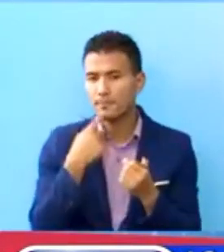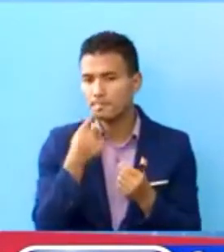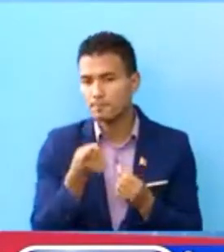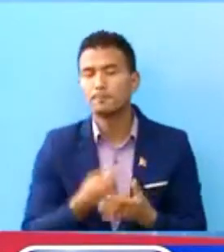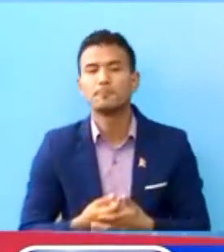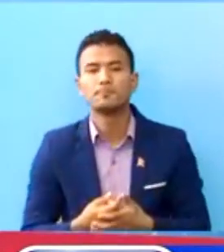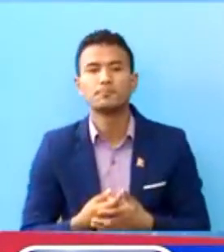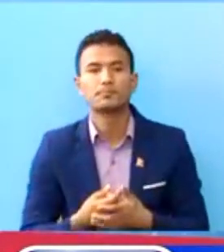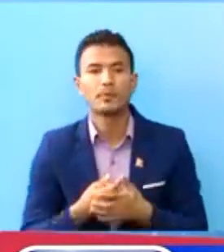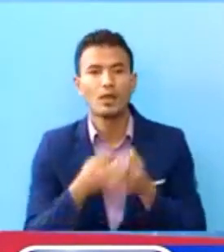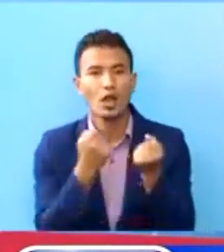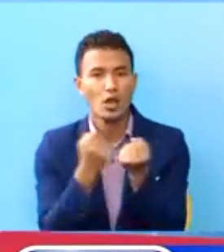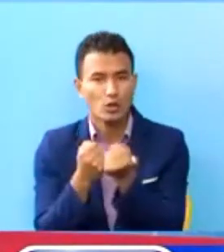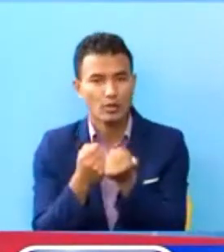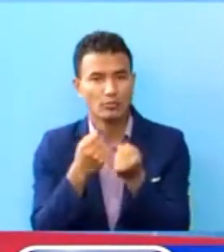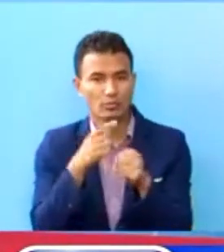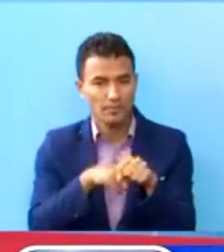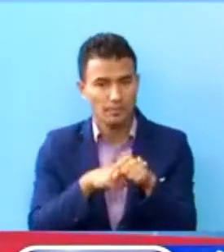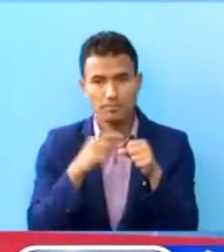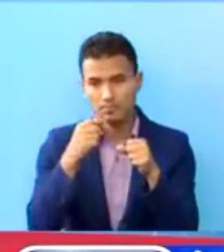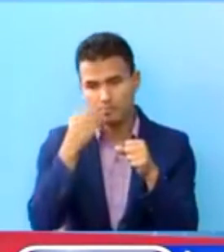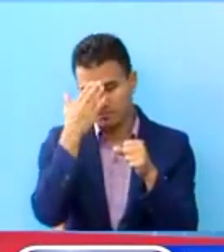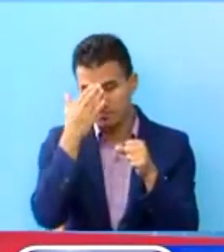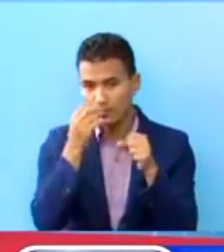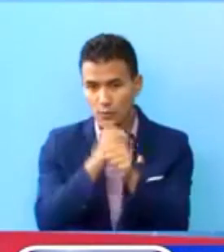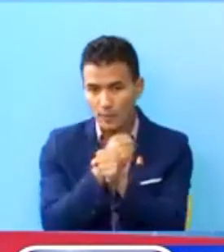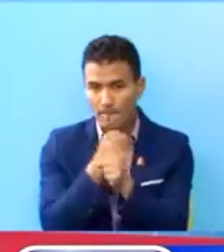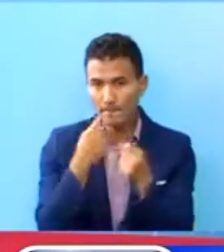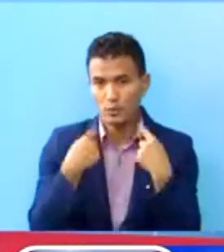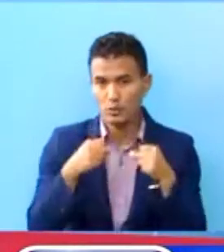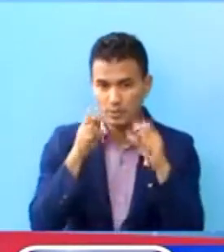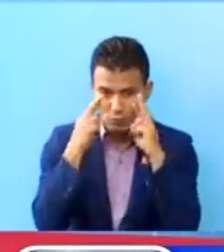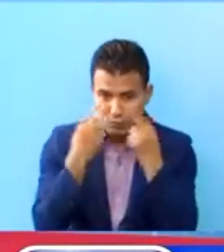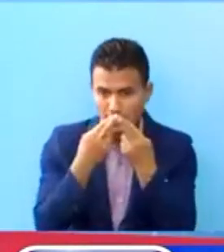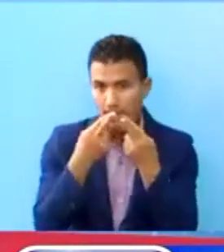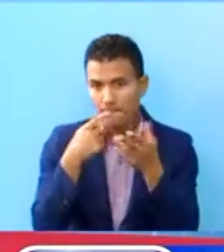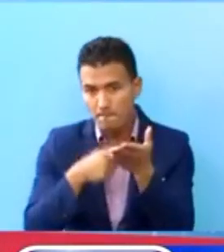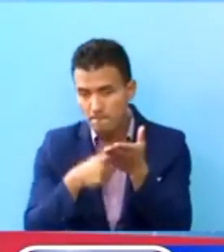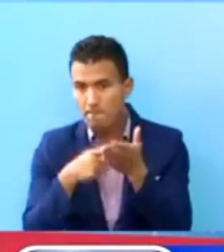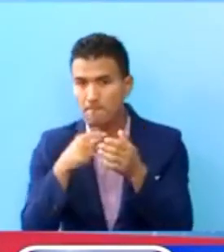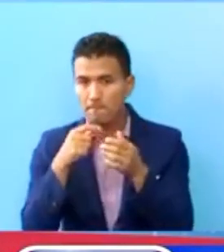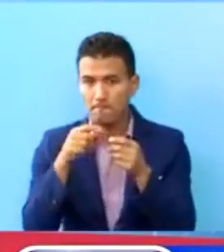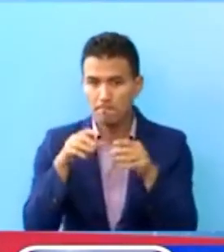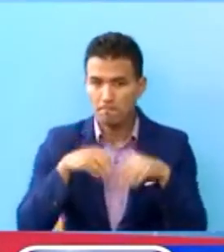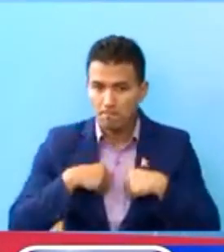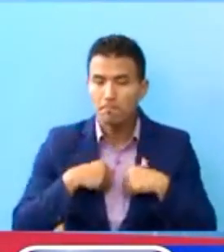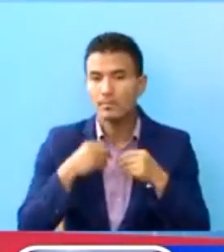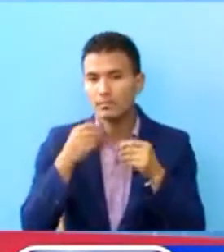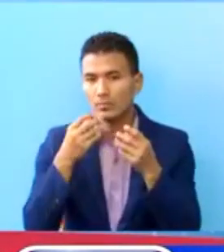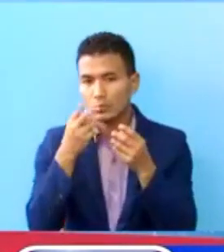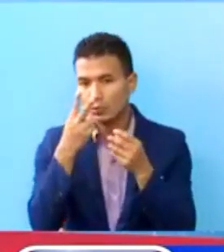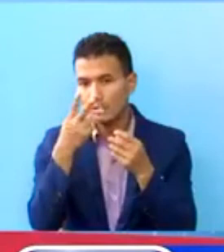चाहन्छु। बन्दाबन्दी सहजीकरणका लागि सङ्क्रमणको जोखिमको स्वास्थ्य सुरक्षाका मापदण्ड पालना गरी गराई